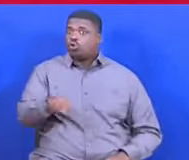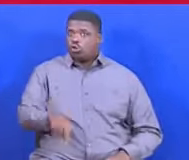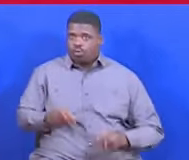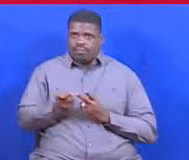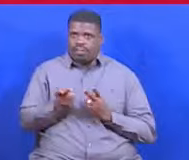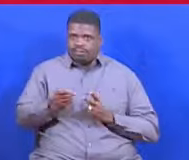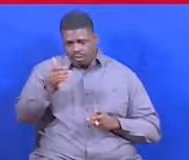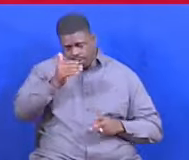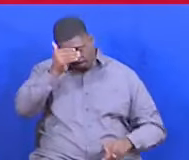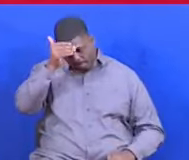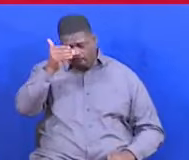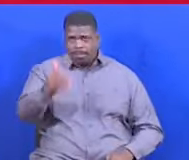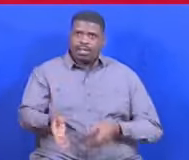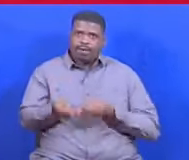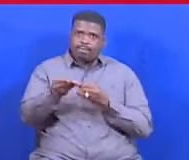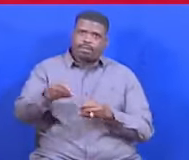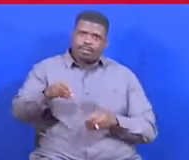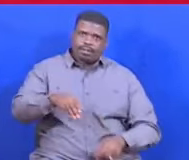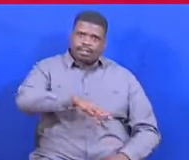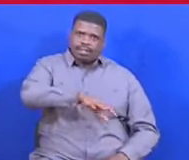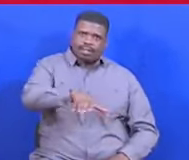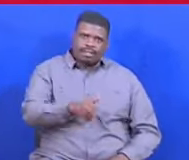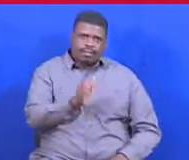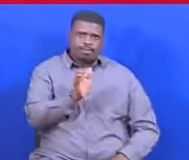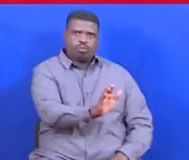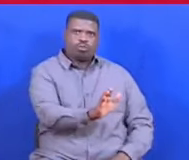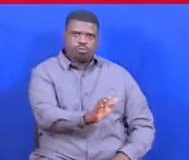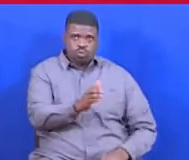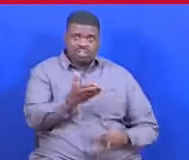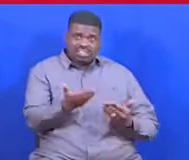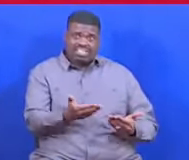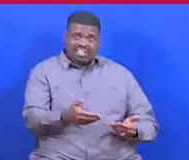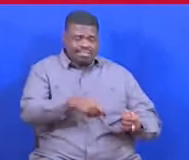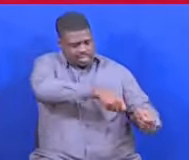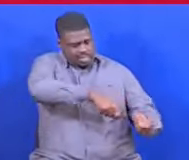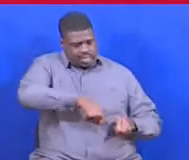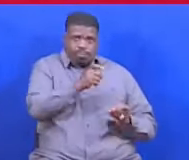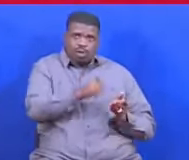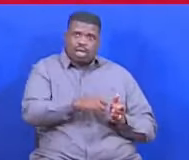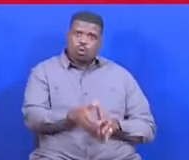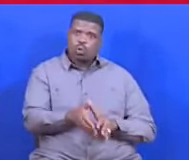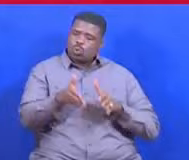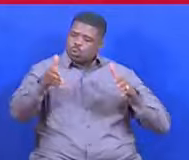kipaumbele katika jimbo la Makete ambako sasa hivi uzalishaji wa ngano ni mkubwa zaidi. Asante Mheshimiwa Spika.